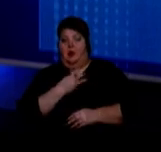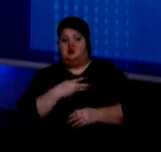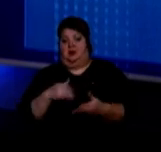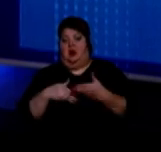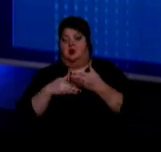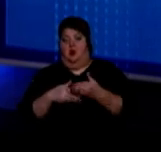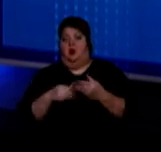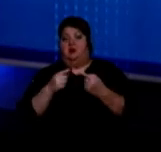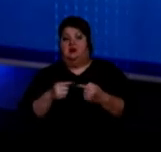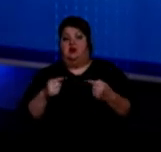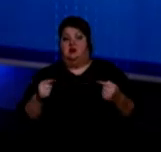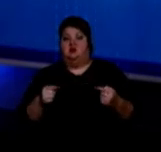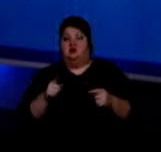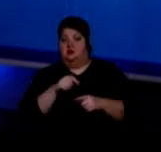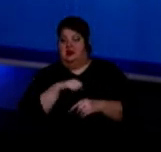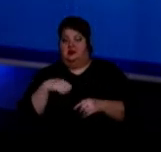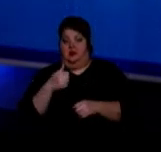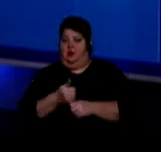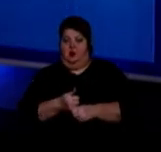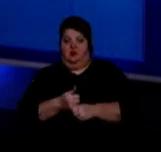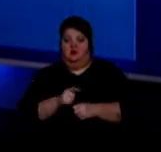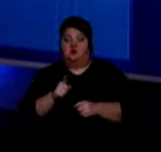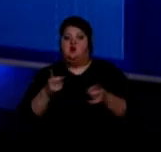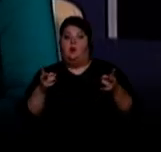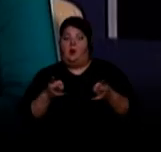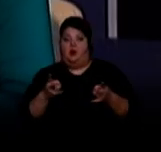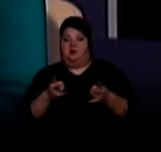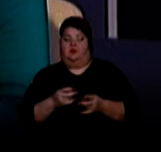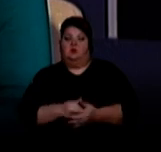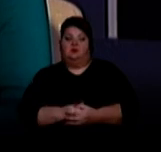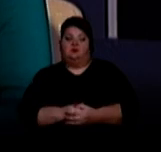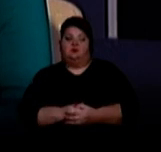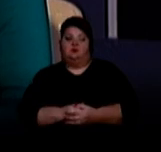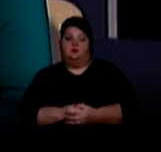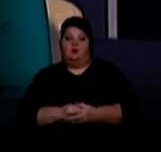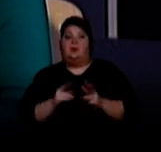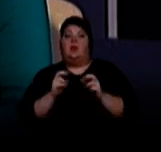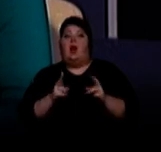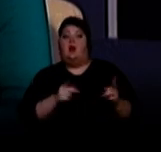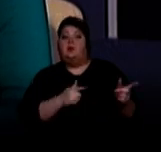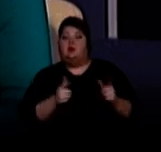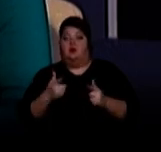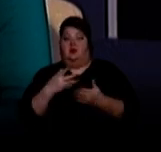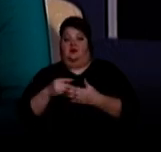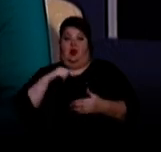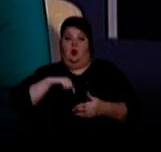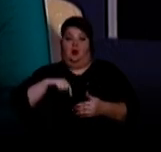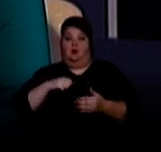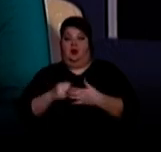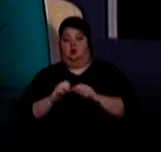допомогти іншому. Це саме головне, що потрібно у донора. Як підготувати свій організм до здачі